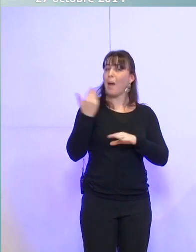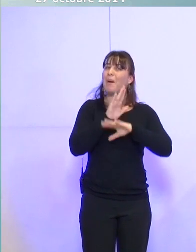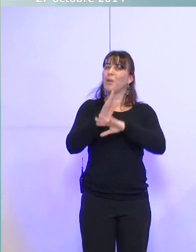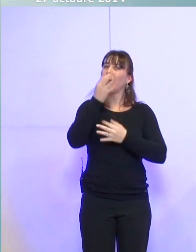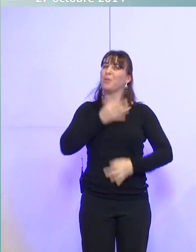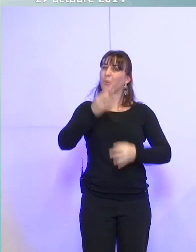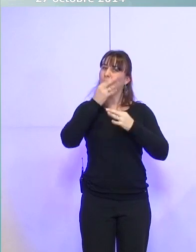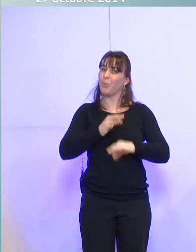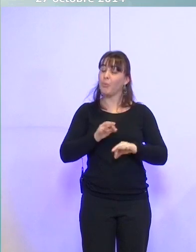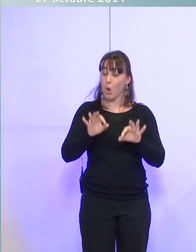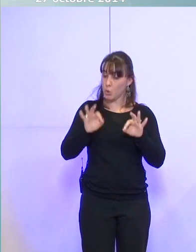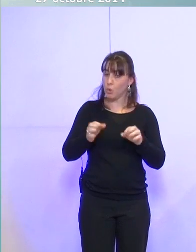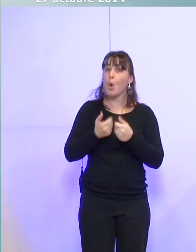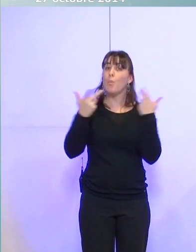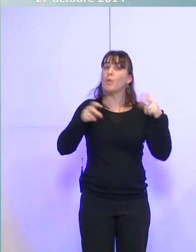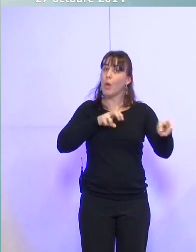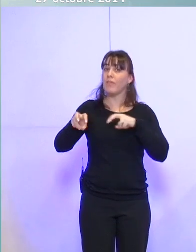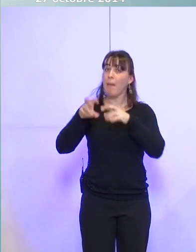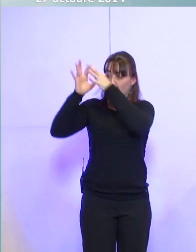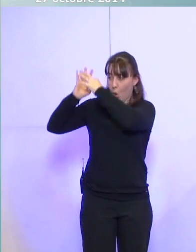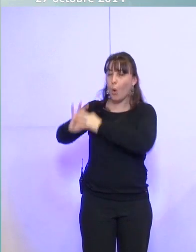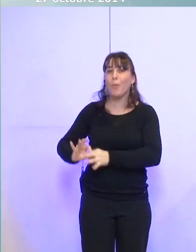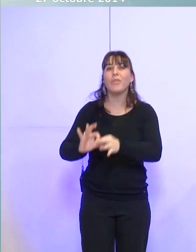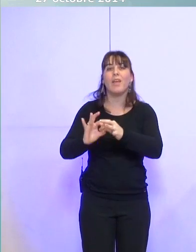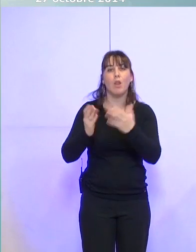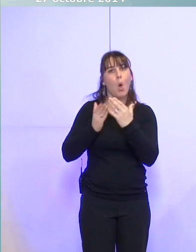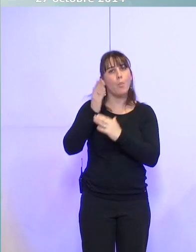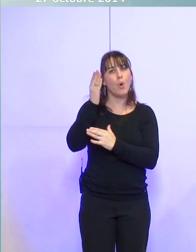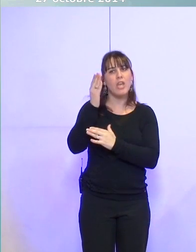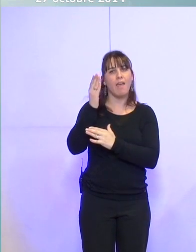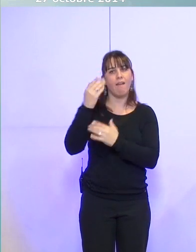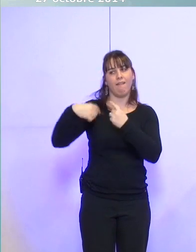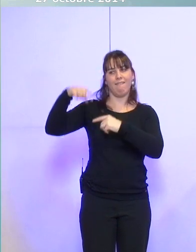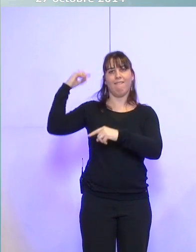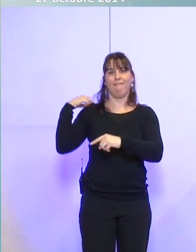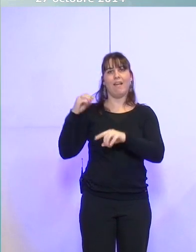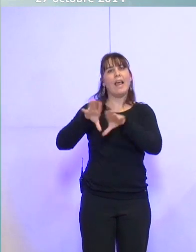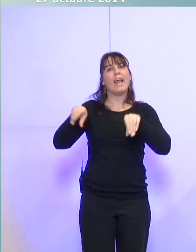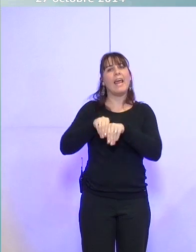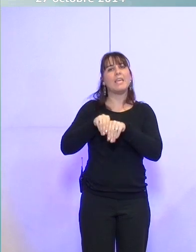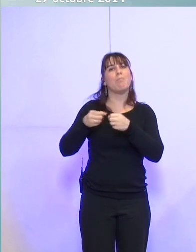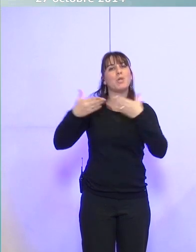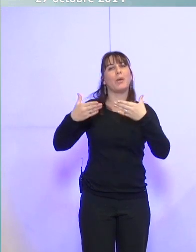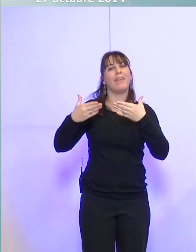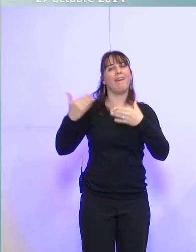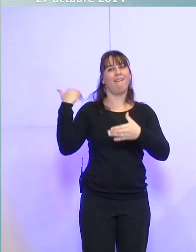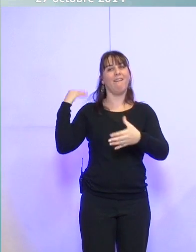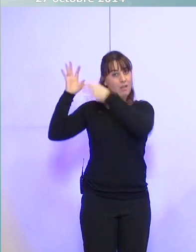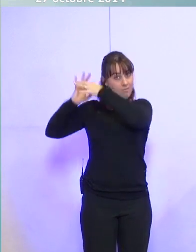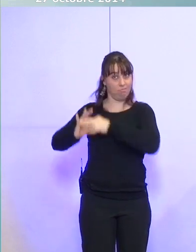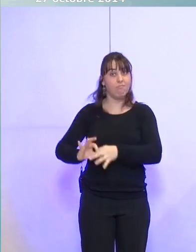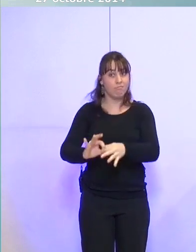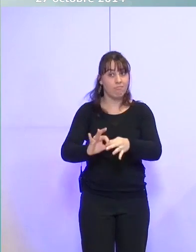présentation, certaines des démarches que nous reprenons font suite à des projets qui avaient été soutenus par la précédente majorité. Et je